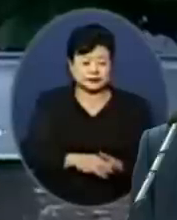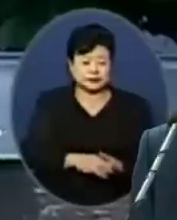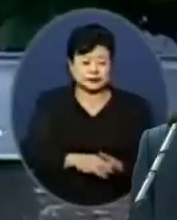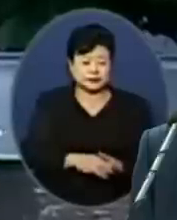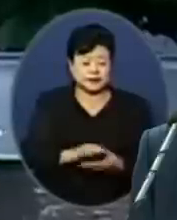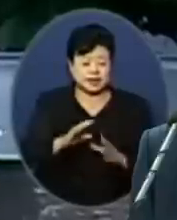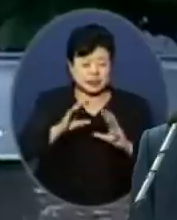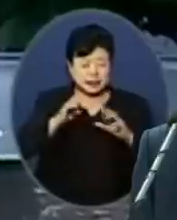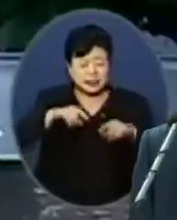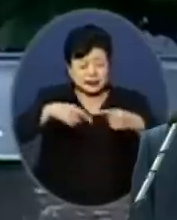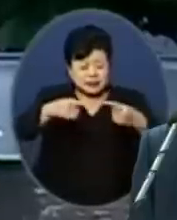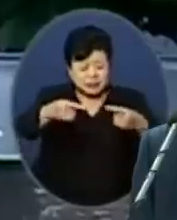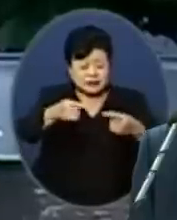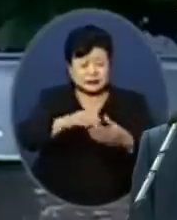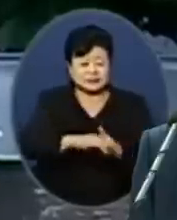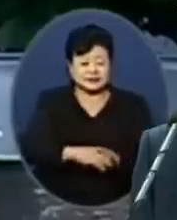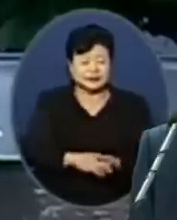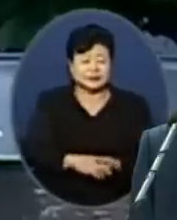천국에 들어가는